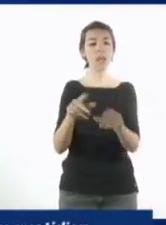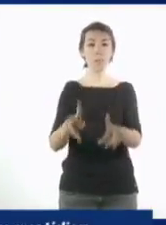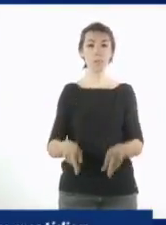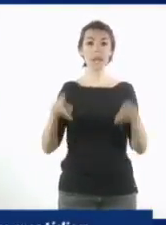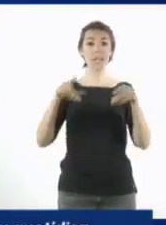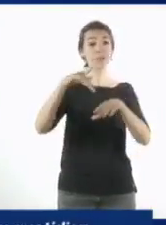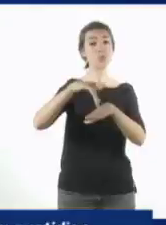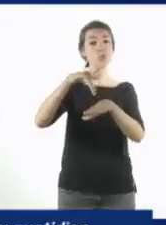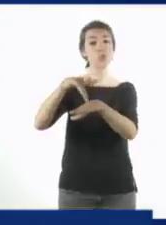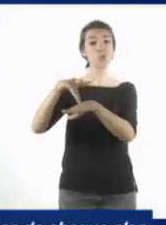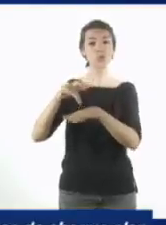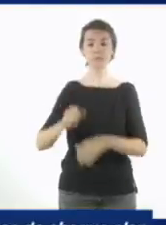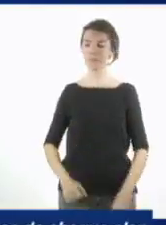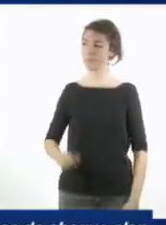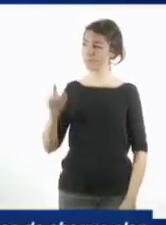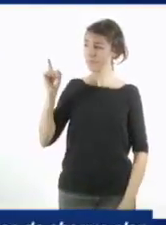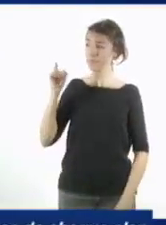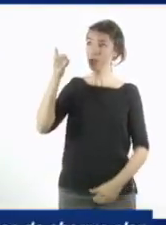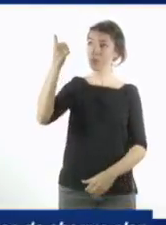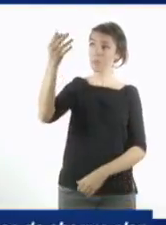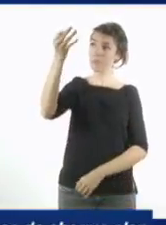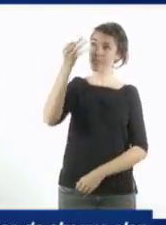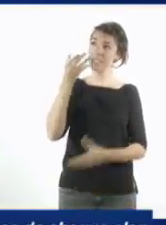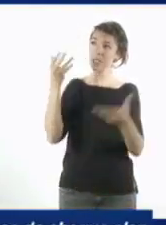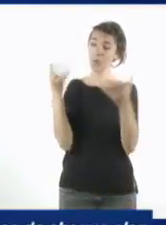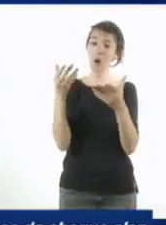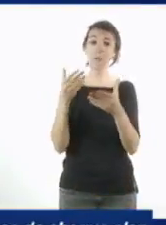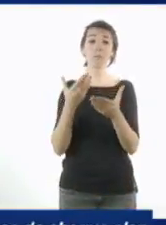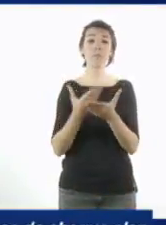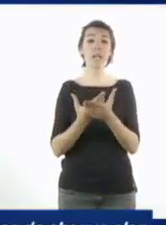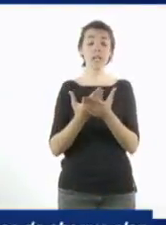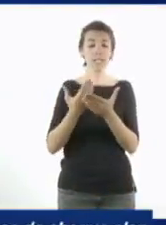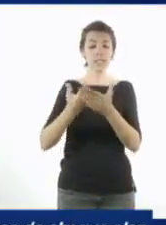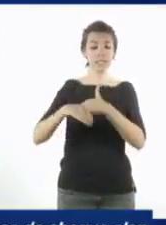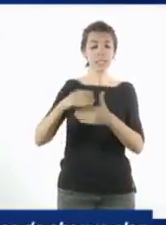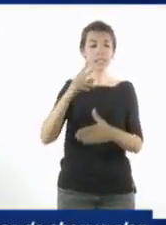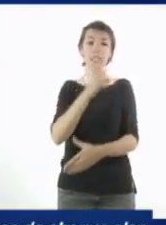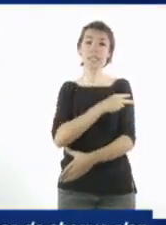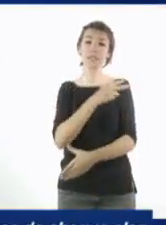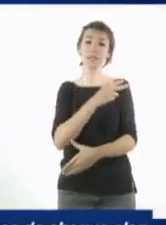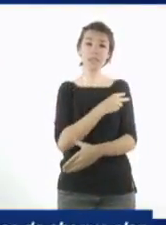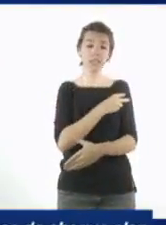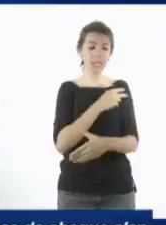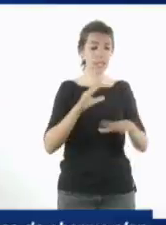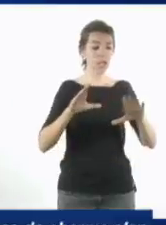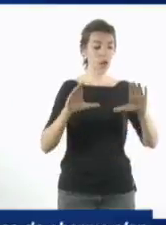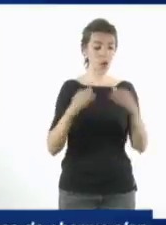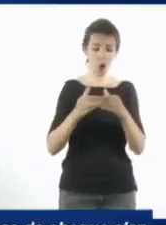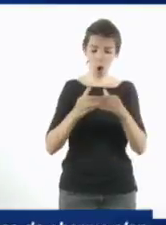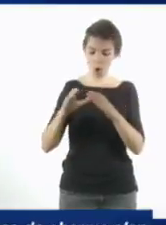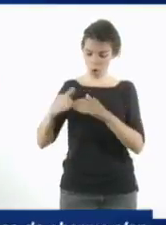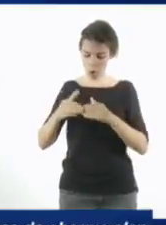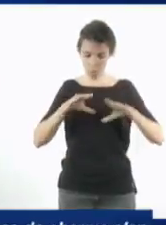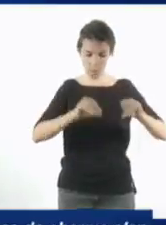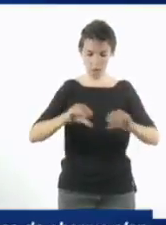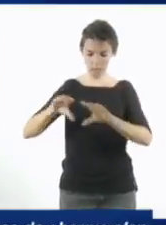paix. Moi, c'est, par rapport à ce qu'il disait, c'est la place de chaque clan ici au Trois-Chefri.